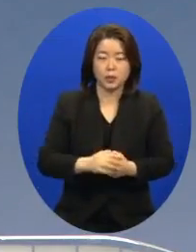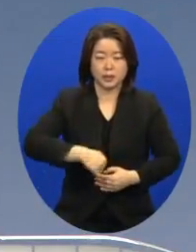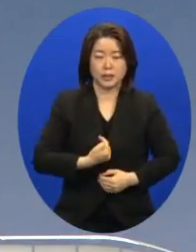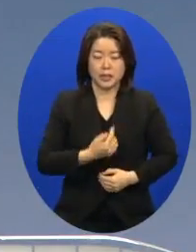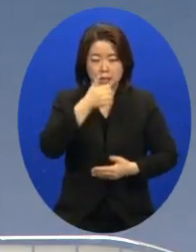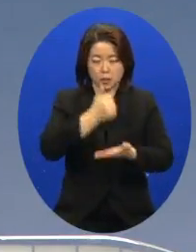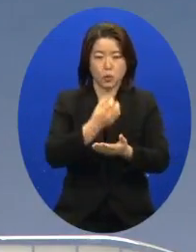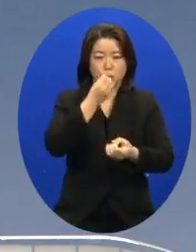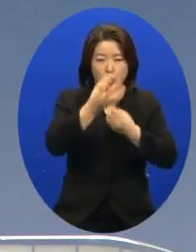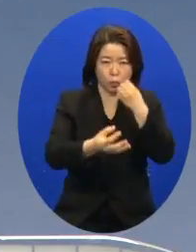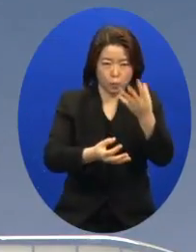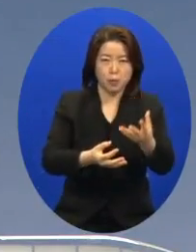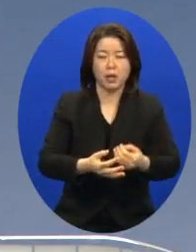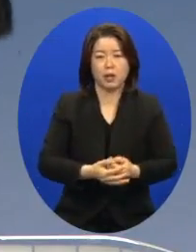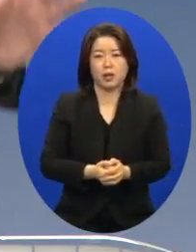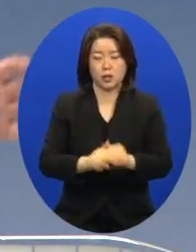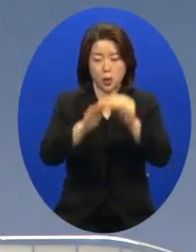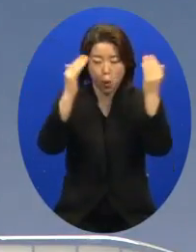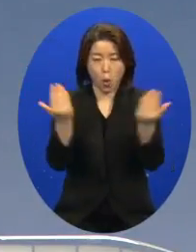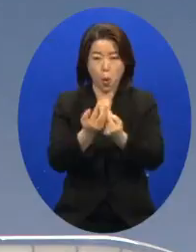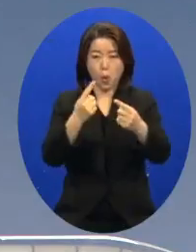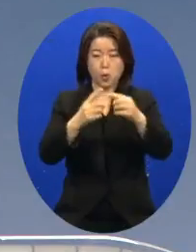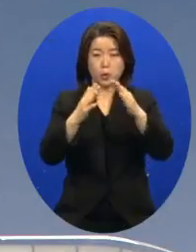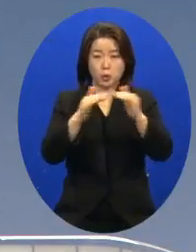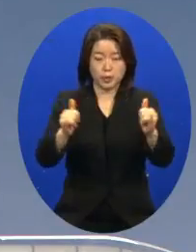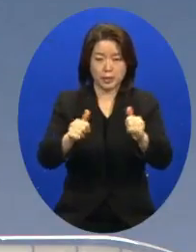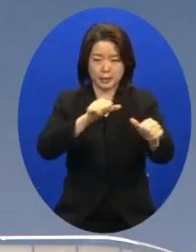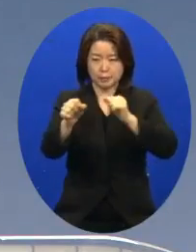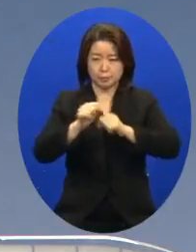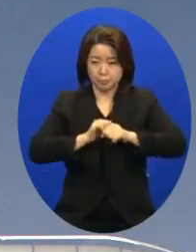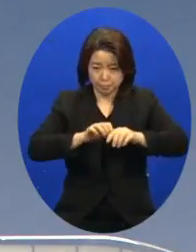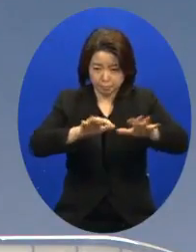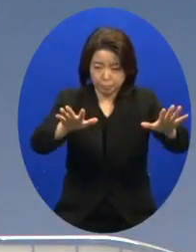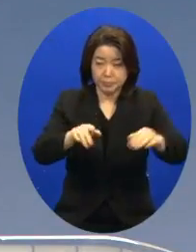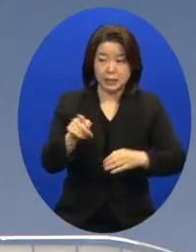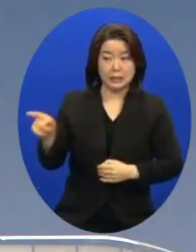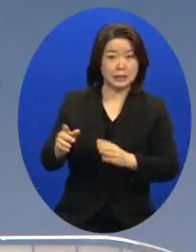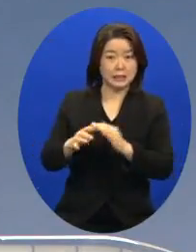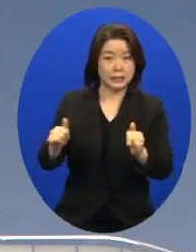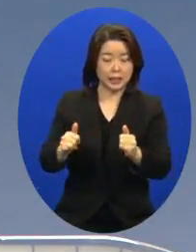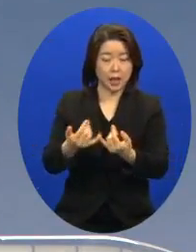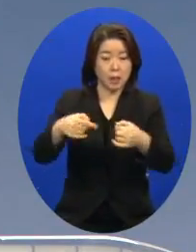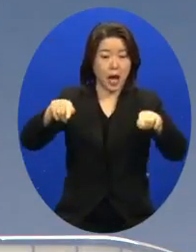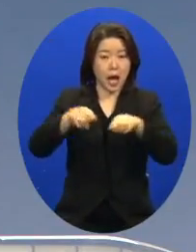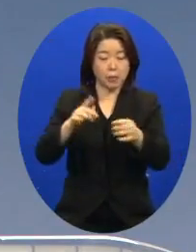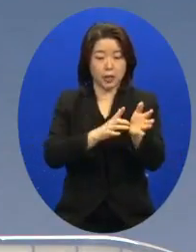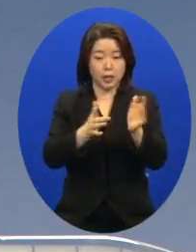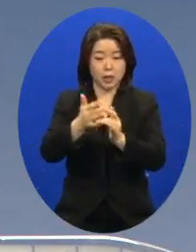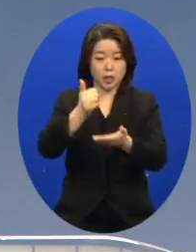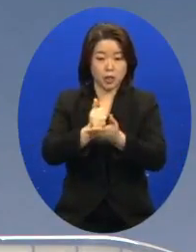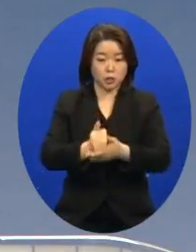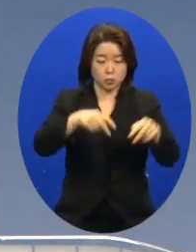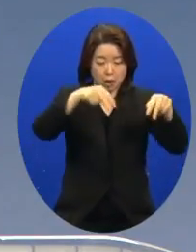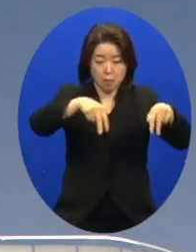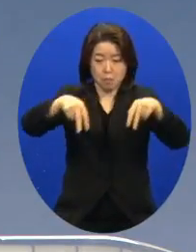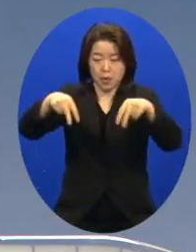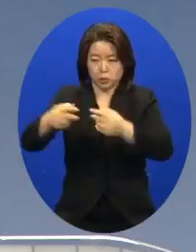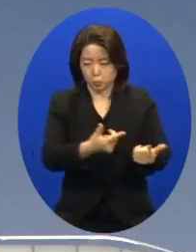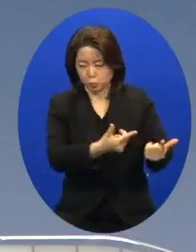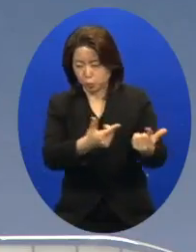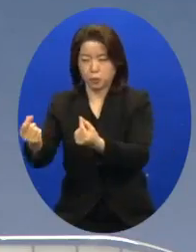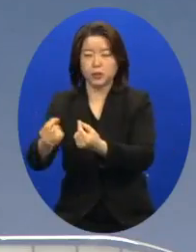죄를 고백하게 하고 온 교인들에게 소문 나게 한 그 사람과 여러분이 함께 예수님 앞에 선다 말입니다